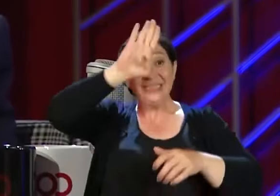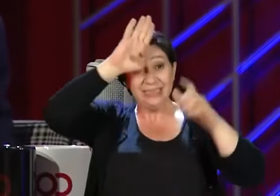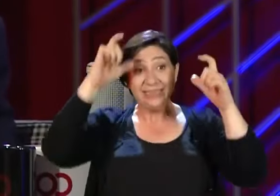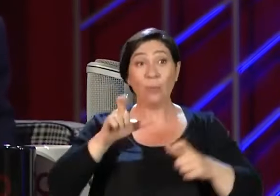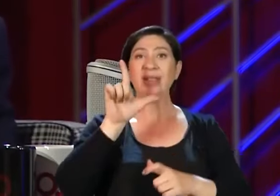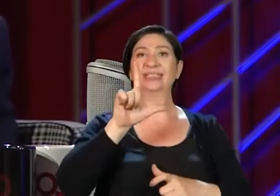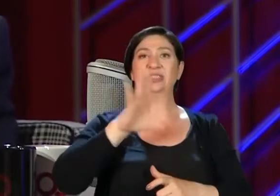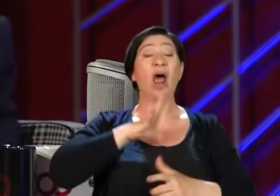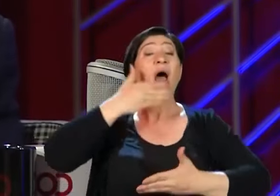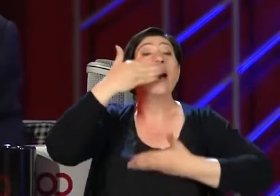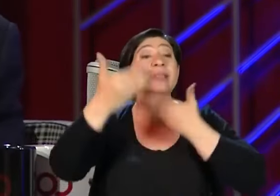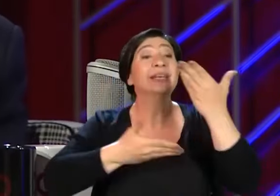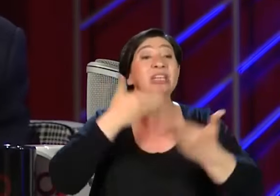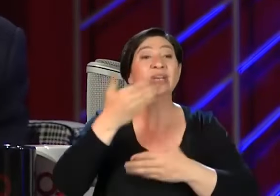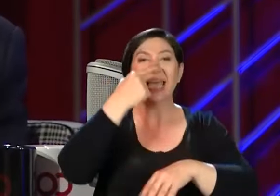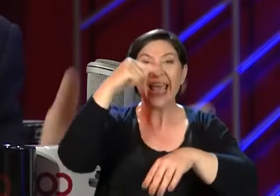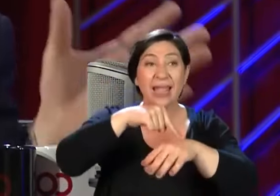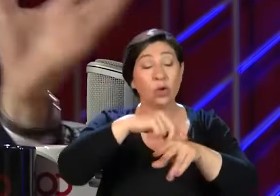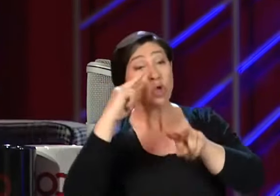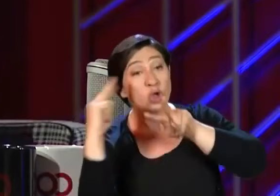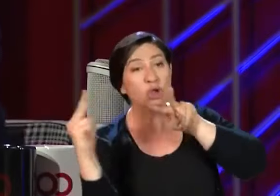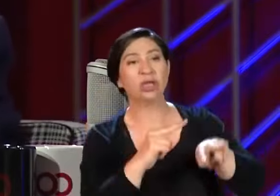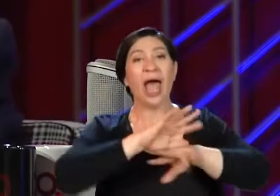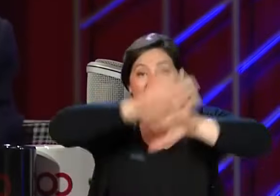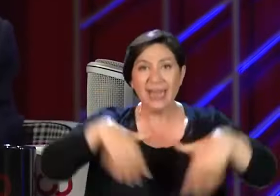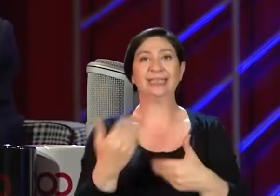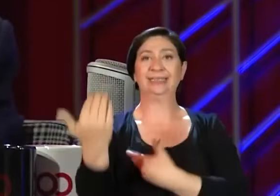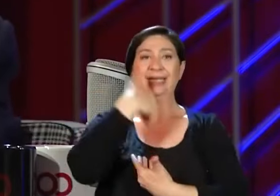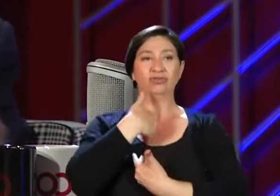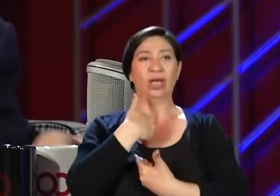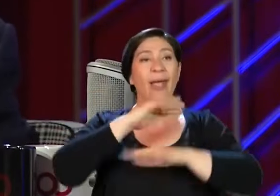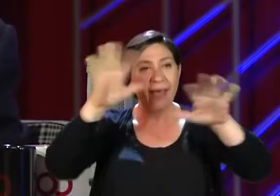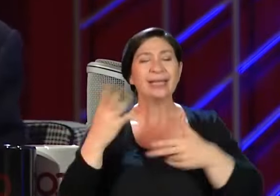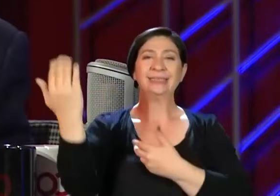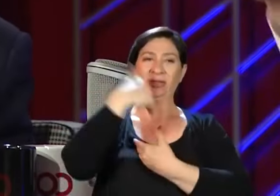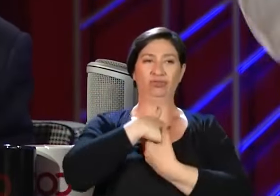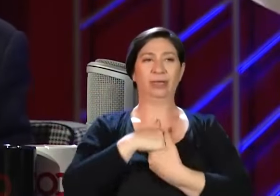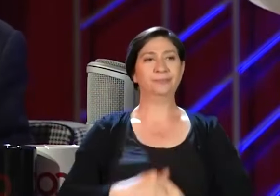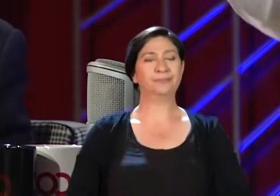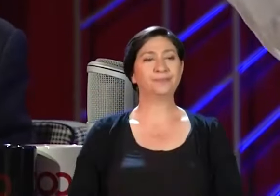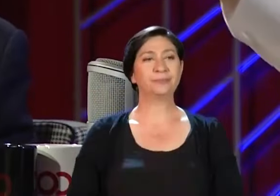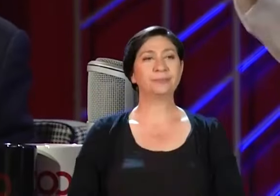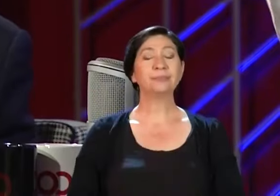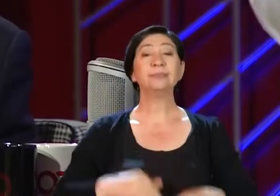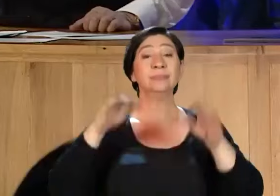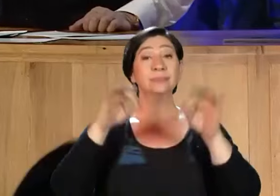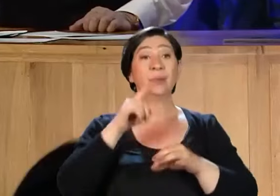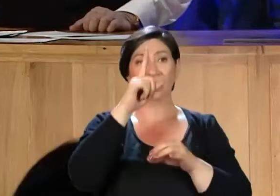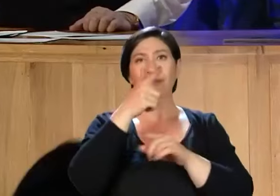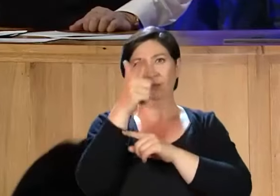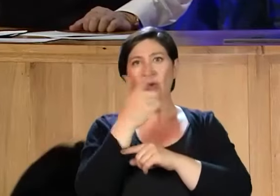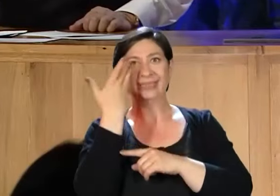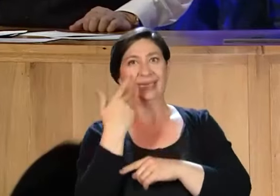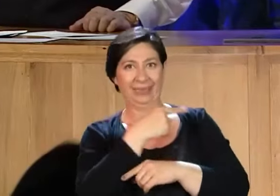var. Anlatacağız bunu ve inanın göreceksiniz, herkes katılacak. Herkes katılacak. Peki efendim. Ekrem Bey'e şimdi bir görüntü